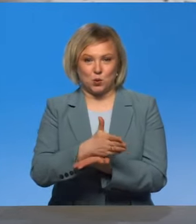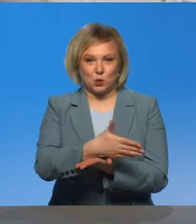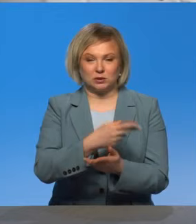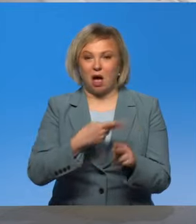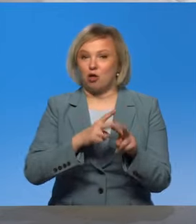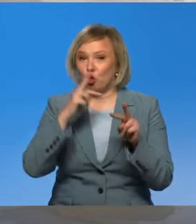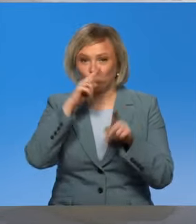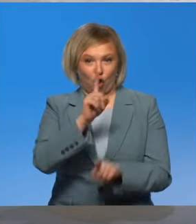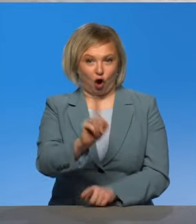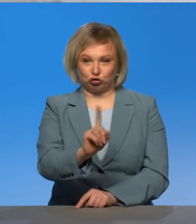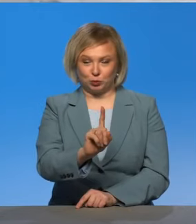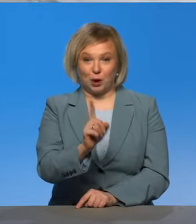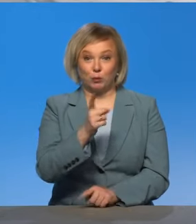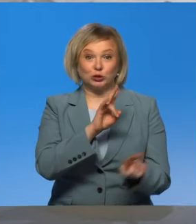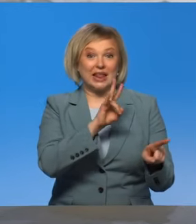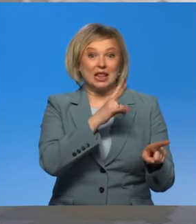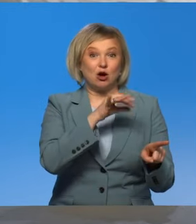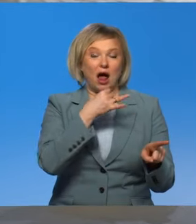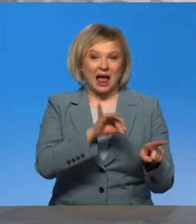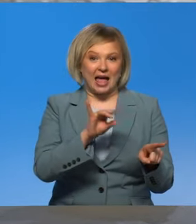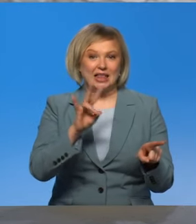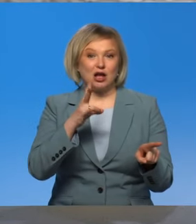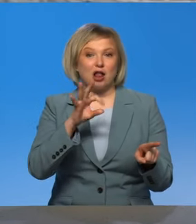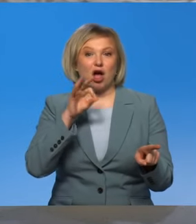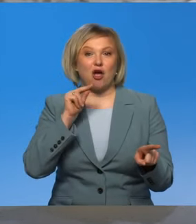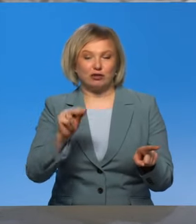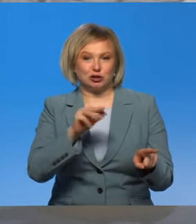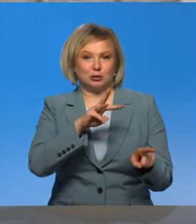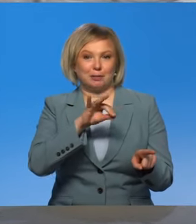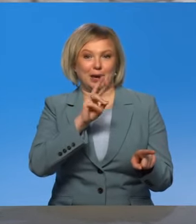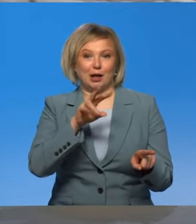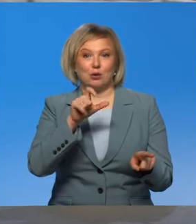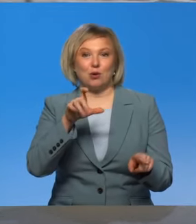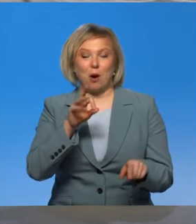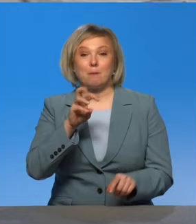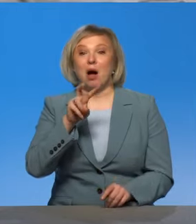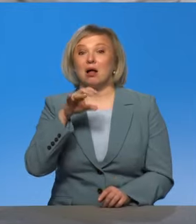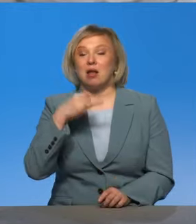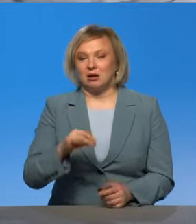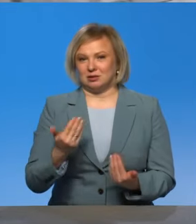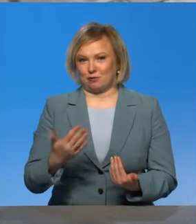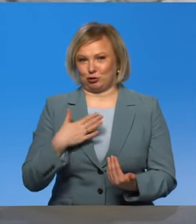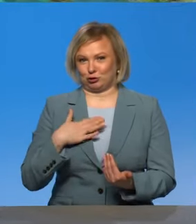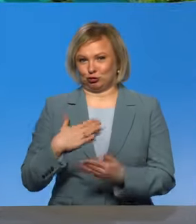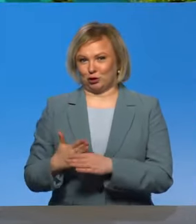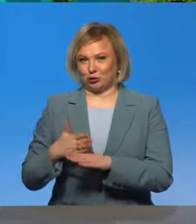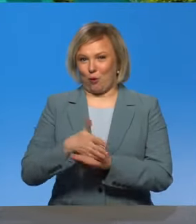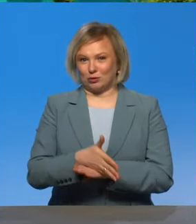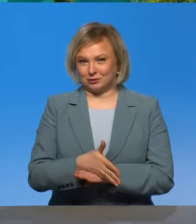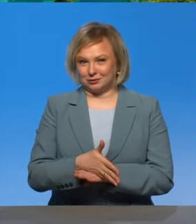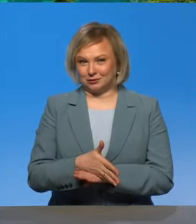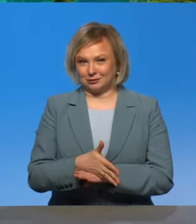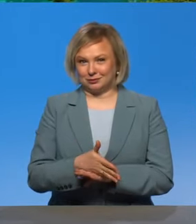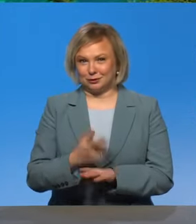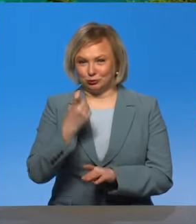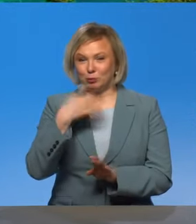оговорка, потому что Николай Николаевич Миклухо-Маклай наш сегодняшний гость. Николай Николаевич,